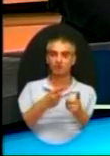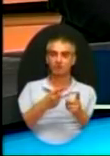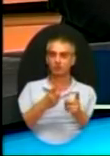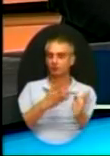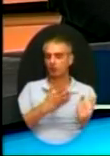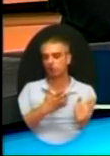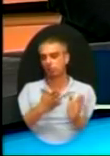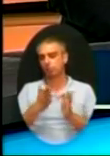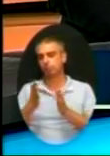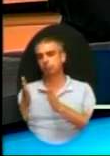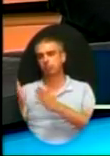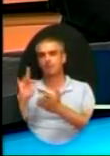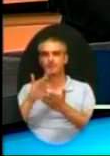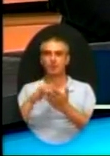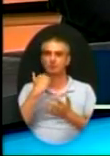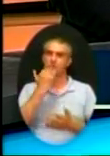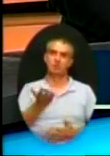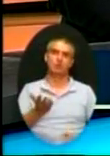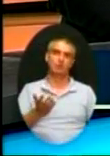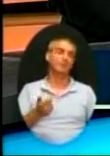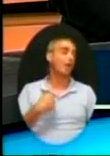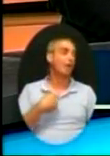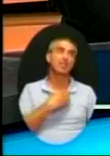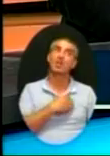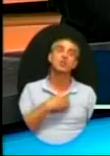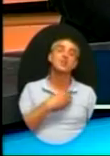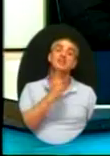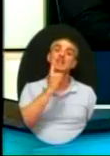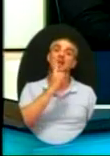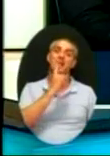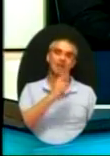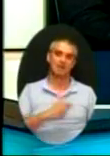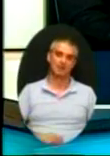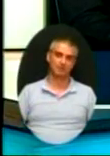האלה ונגררים אחר כך למקומות חשובים. אנחנו נתגעגע, נתגעגע